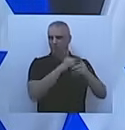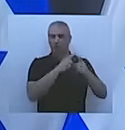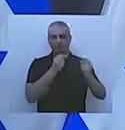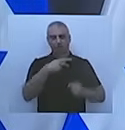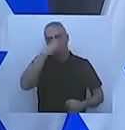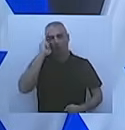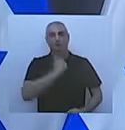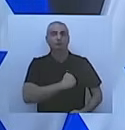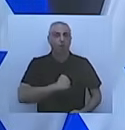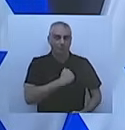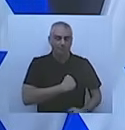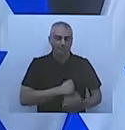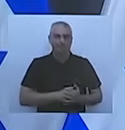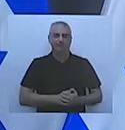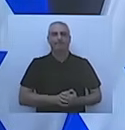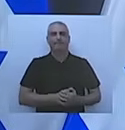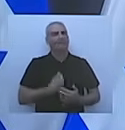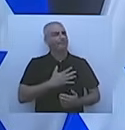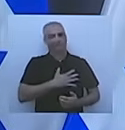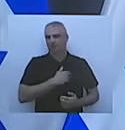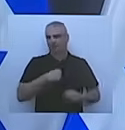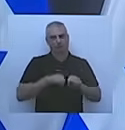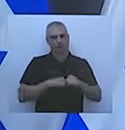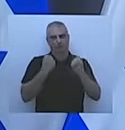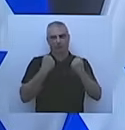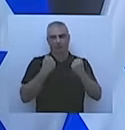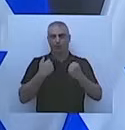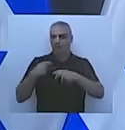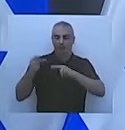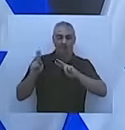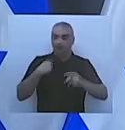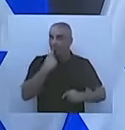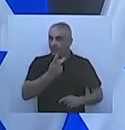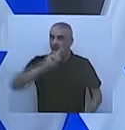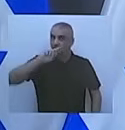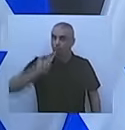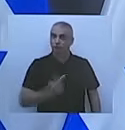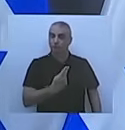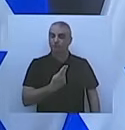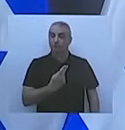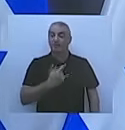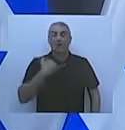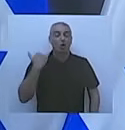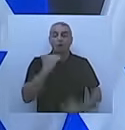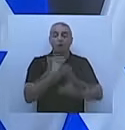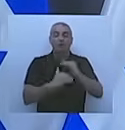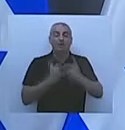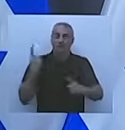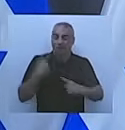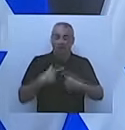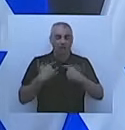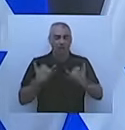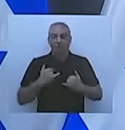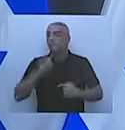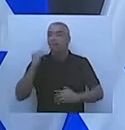muți populația să asiguri să asiguri supermarketurile deschise în orașe este un efort enorm